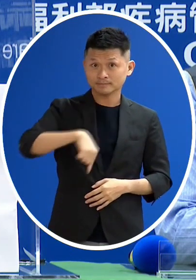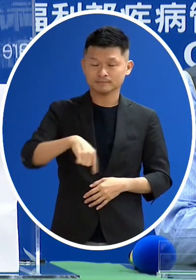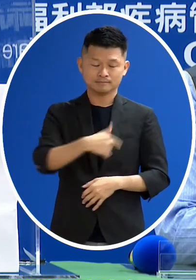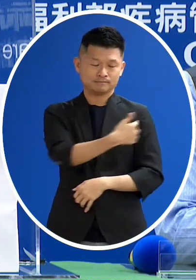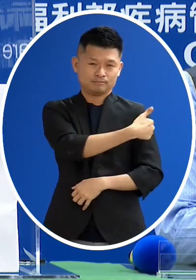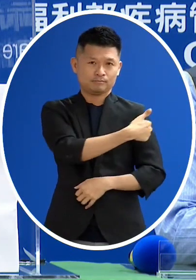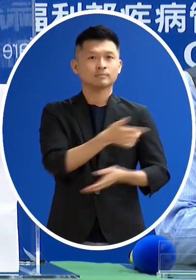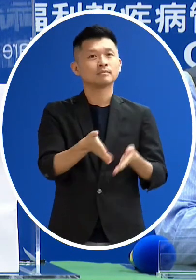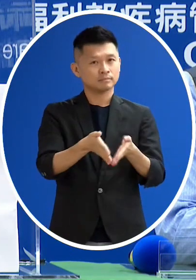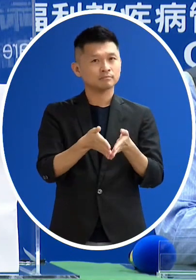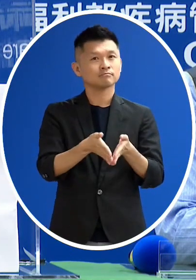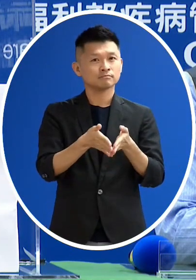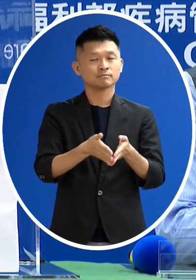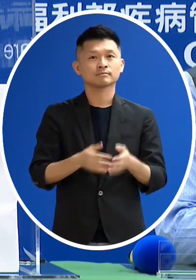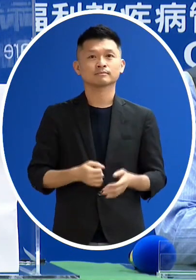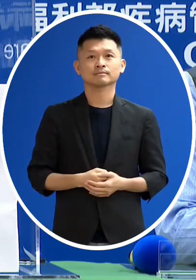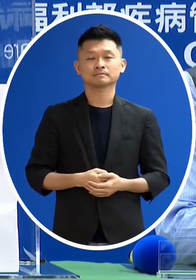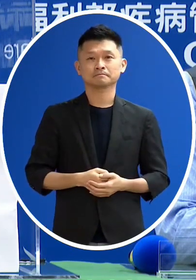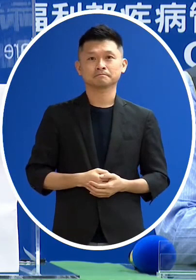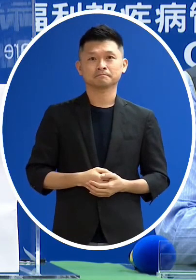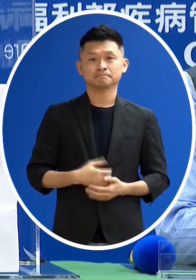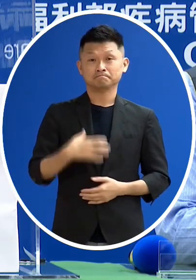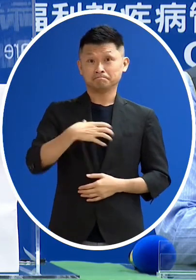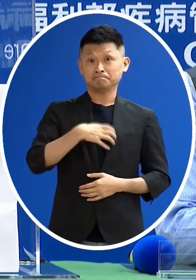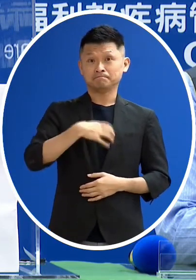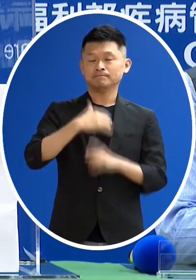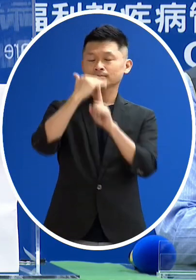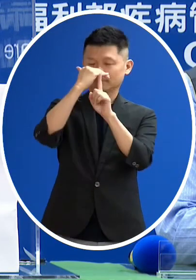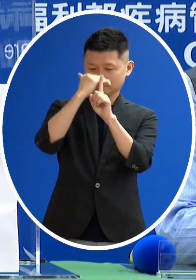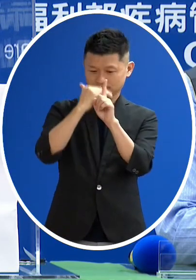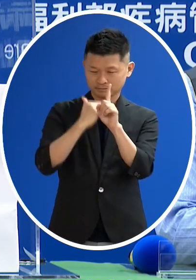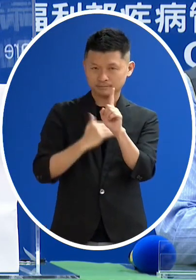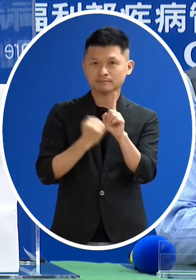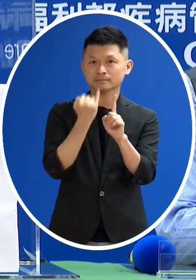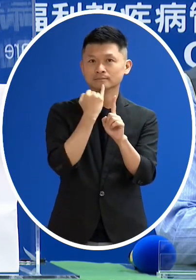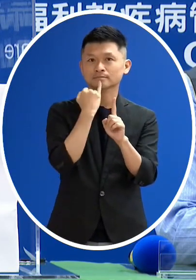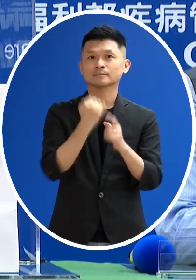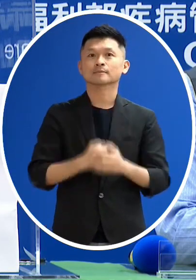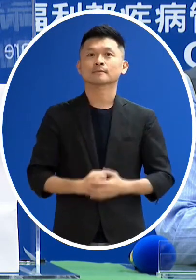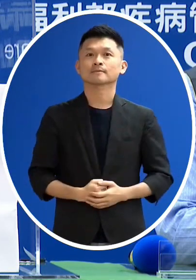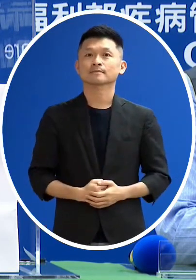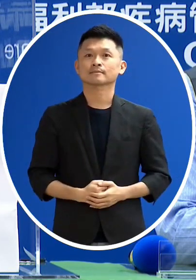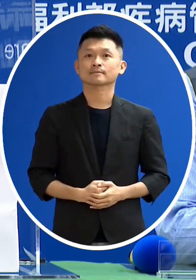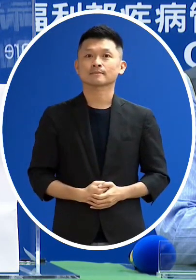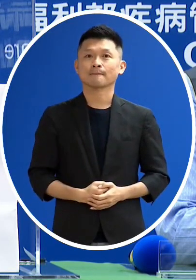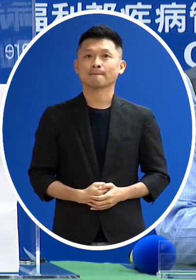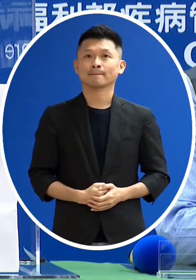打疫苗相对风险比较能够降低。